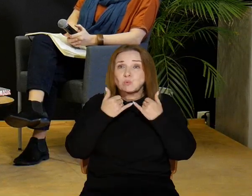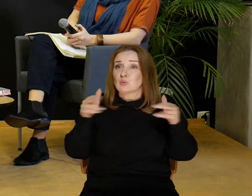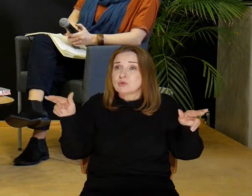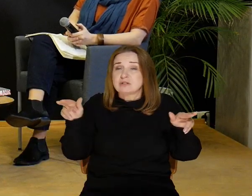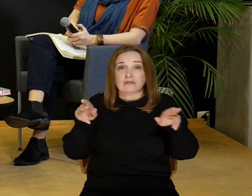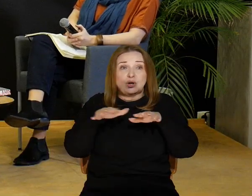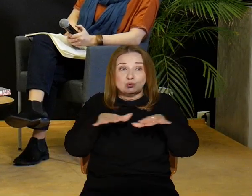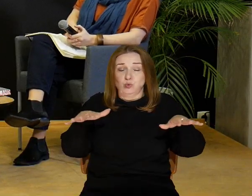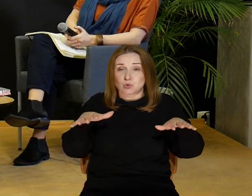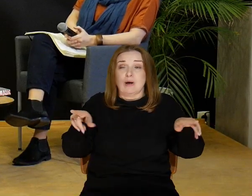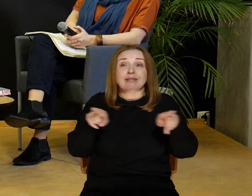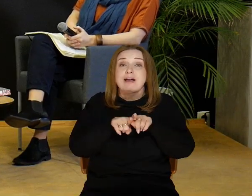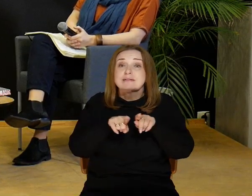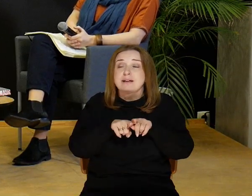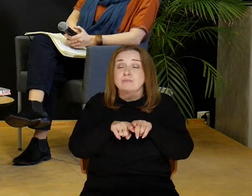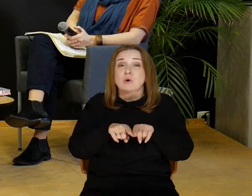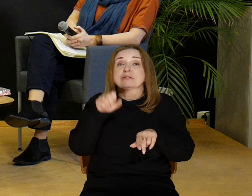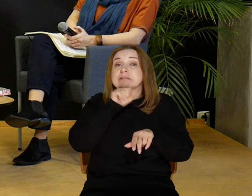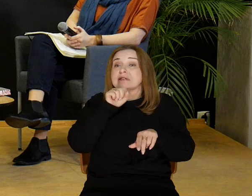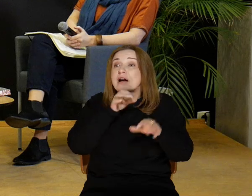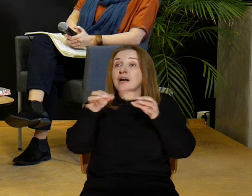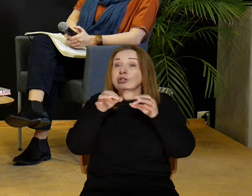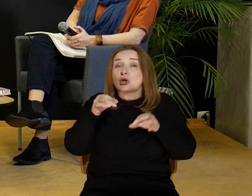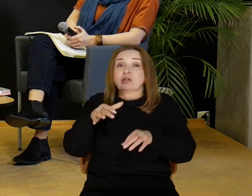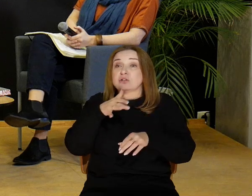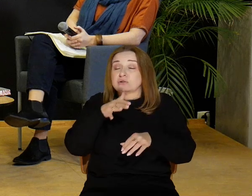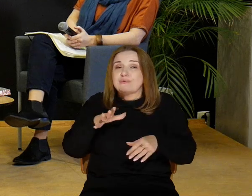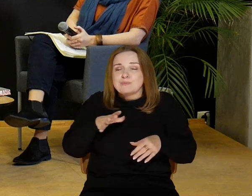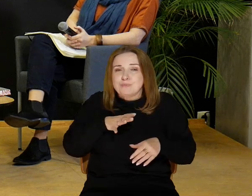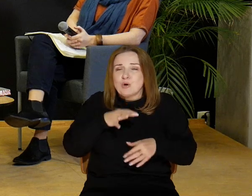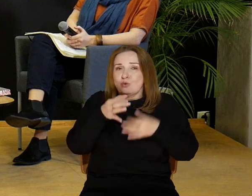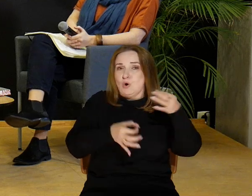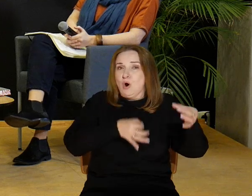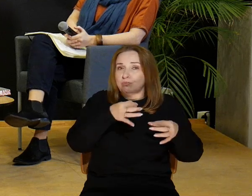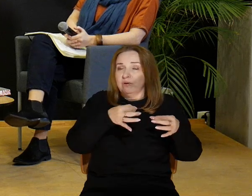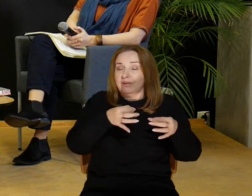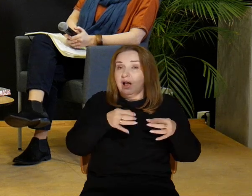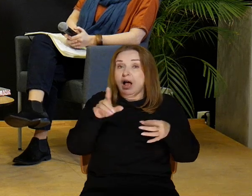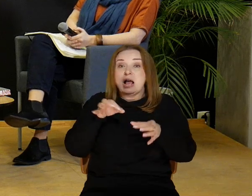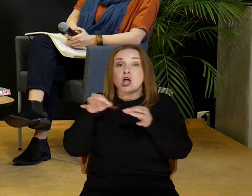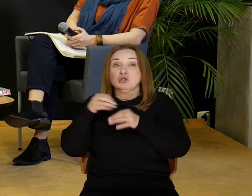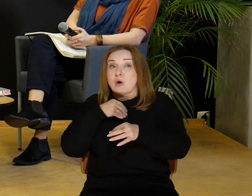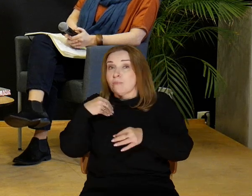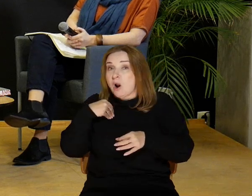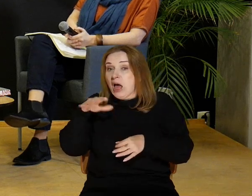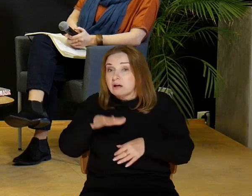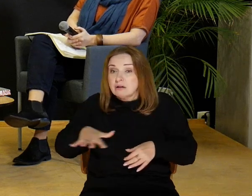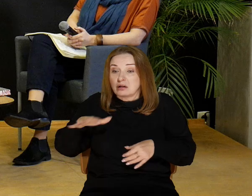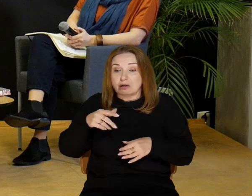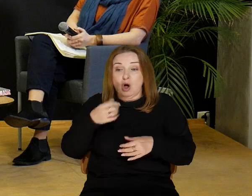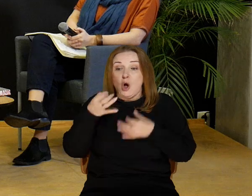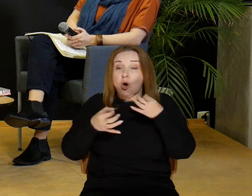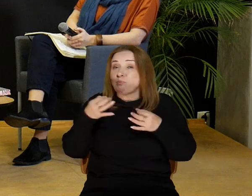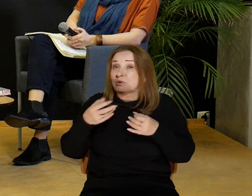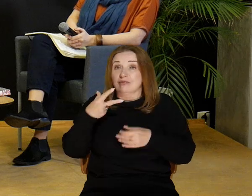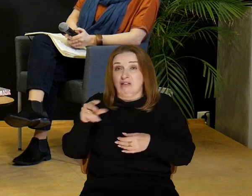ogromna i tamta historia właśnie żydowska, mam wrażenie, została opowiedziana, a ta nasza nie. I tak jakby, to znaczy jest opowiedziana,